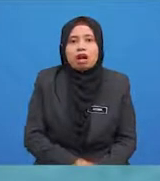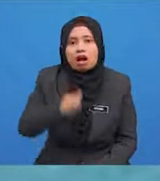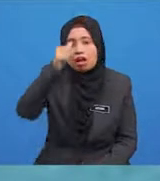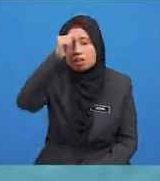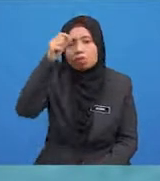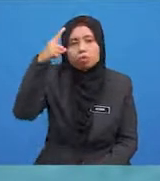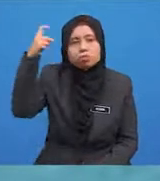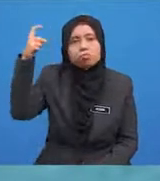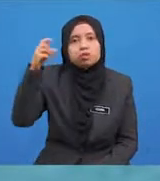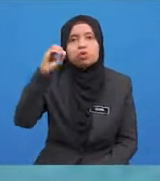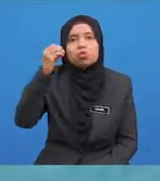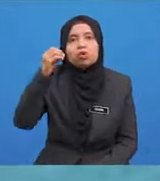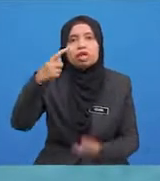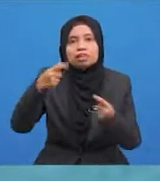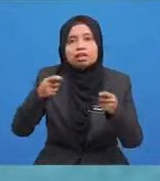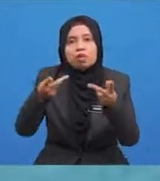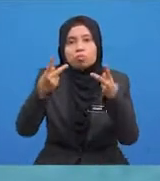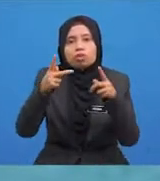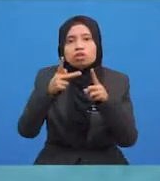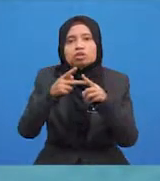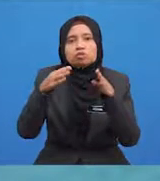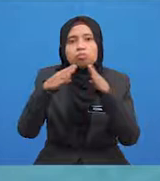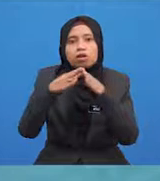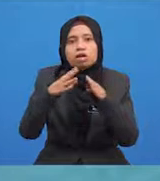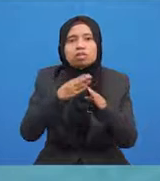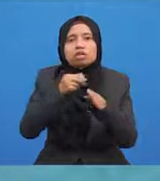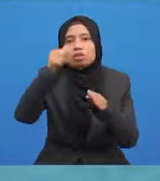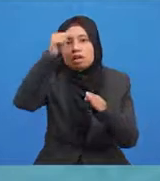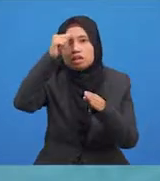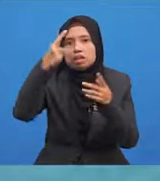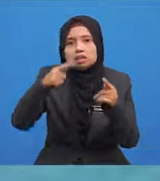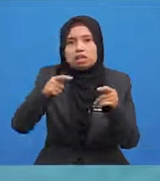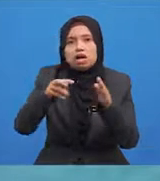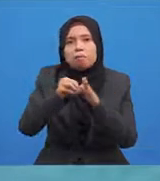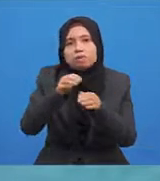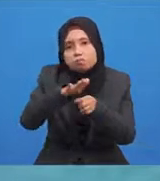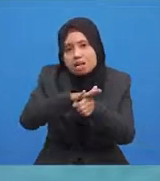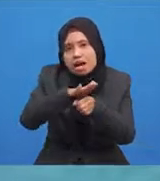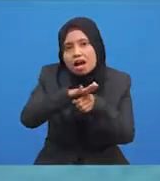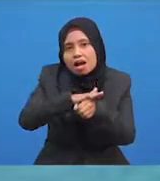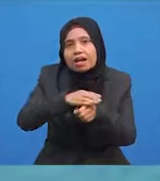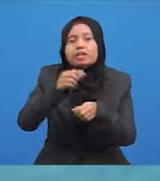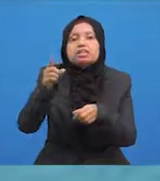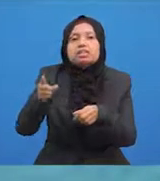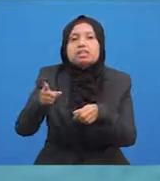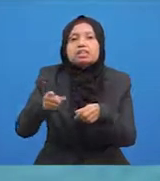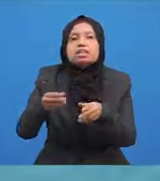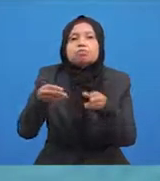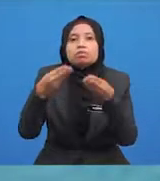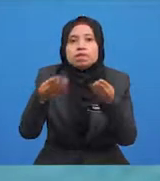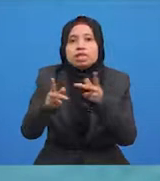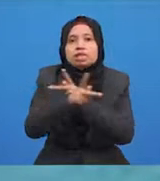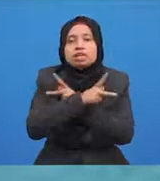Ayah bermimpi Oren telah pulang ke rumah dan ayah telah membelai dan memberikan kasih